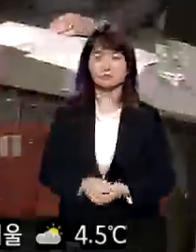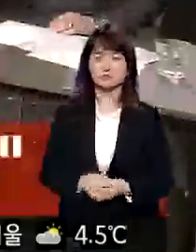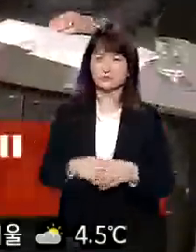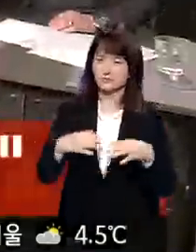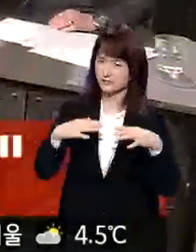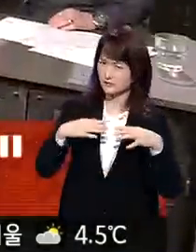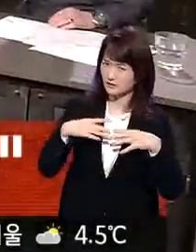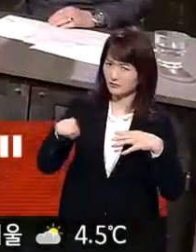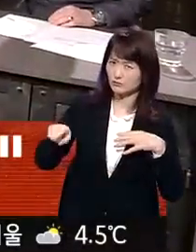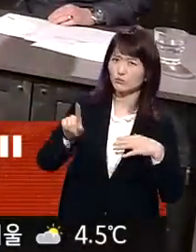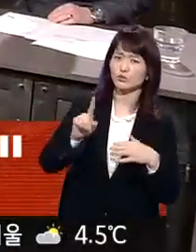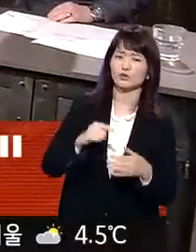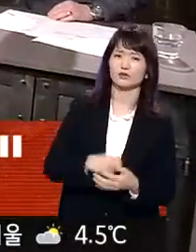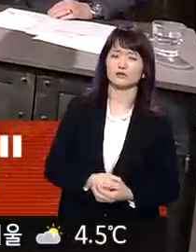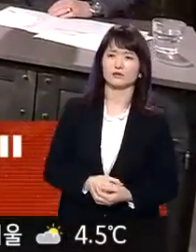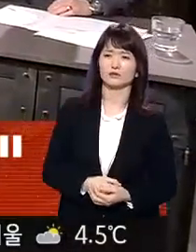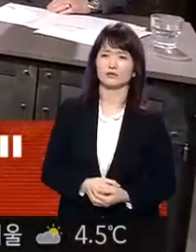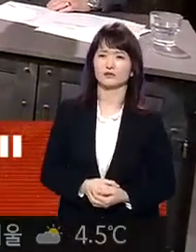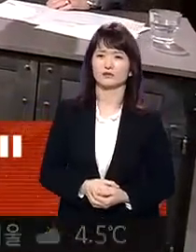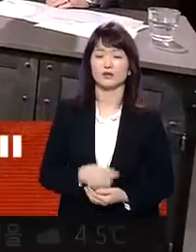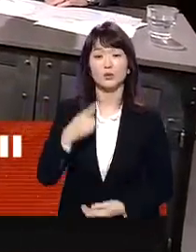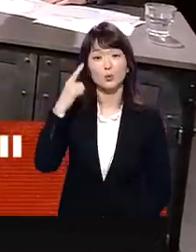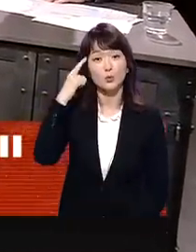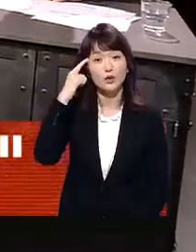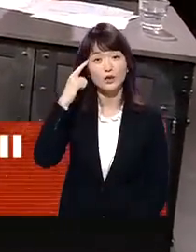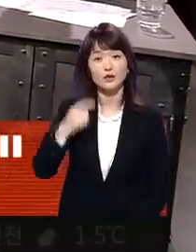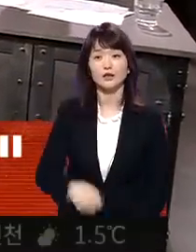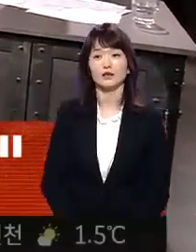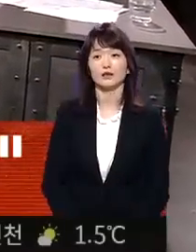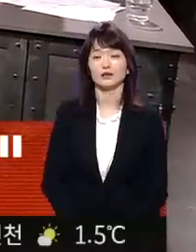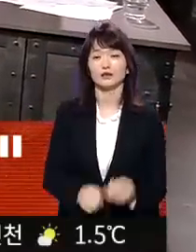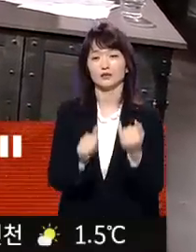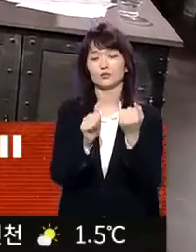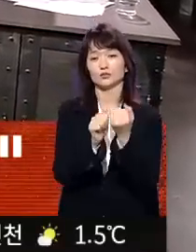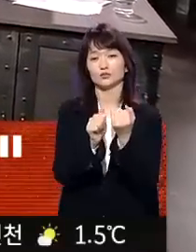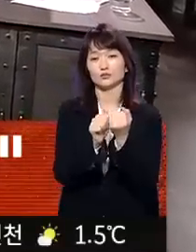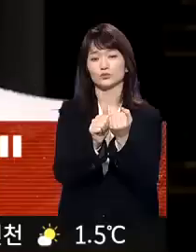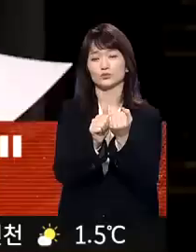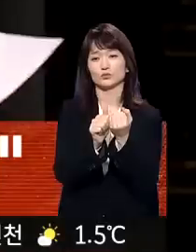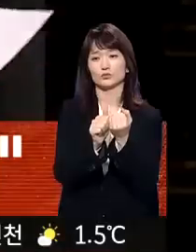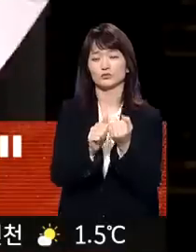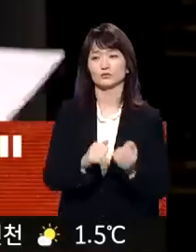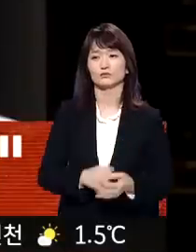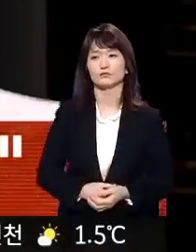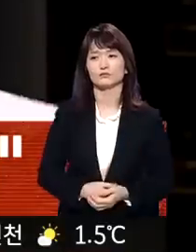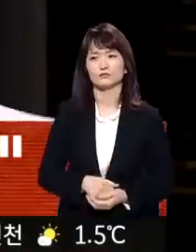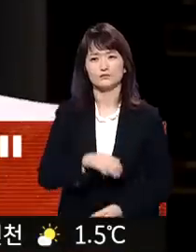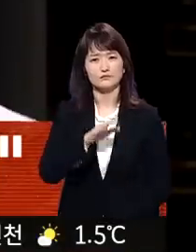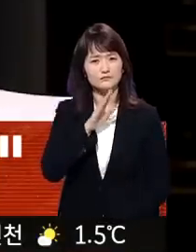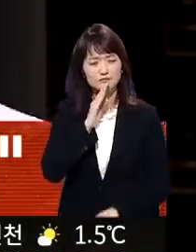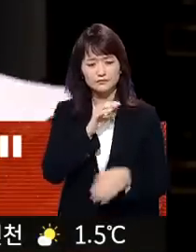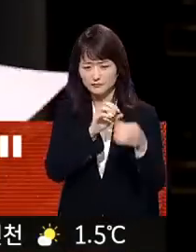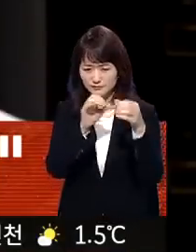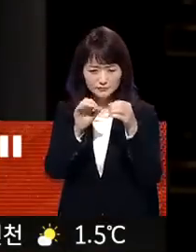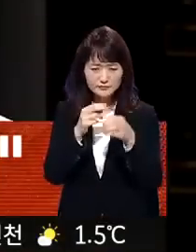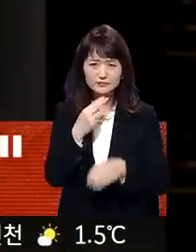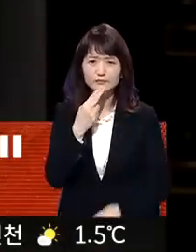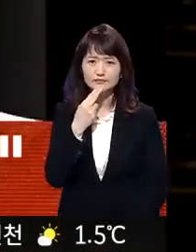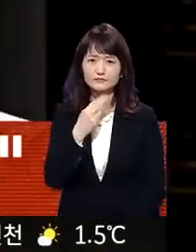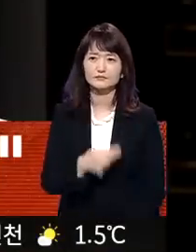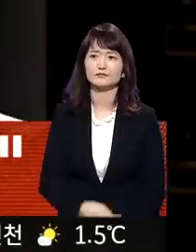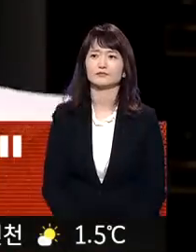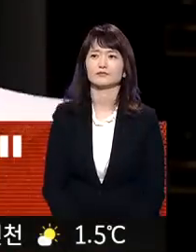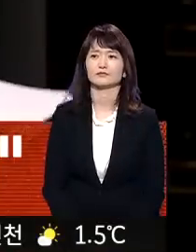아니야? 이거 뭐야 이거? 왜냐? 부부간에 정말 대화도 없는 경우도